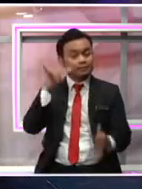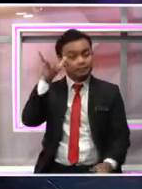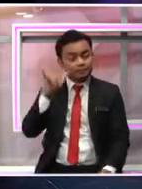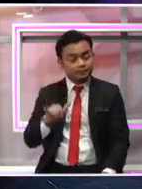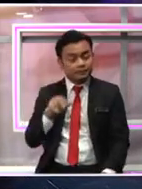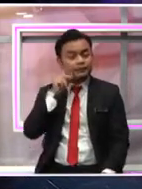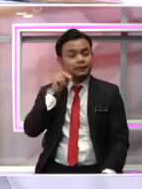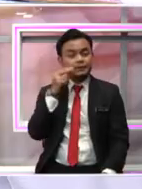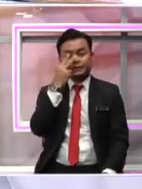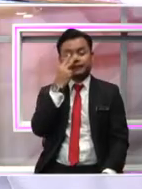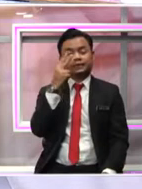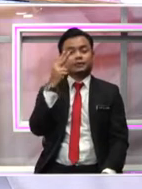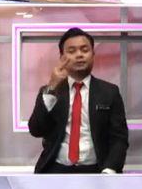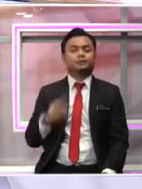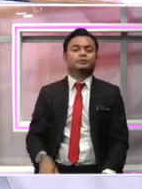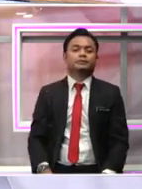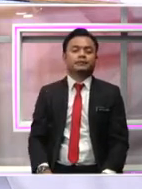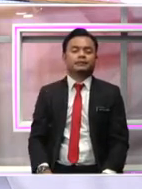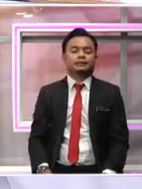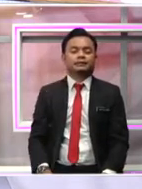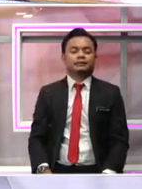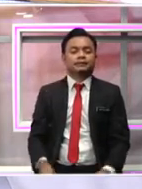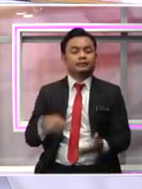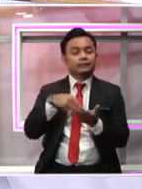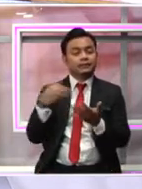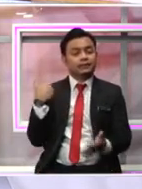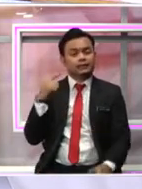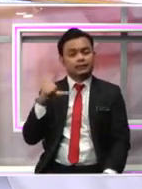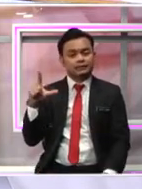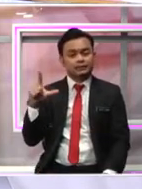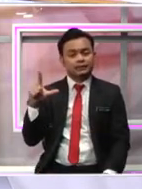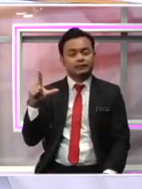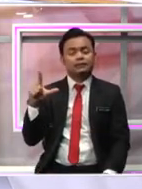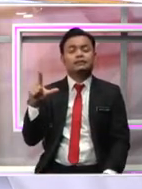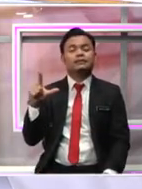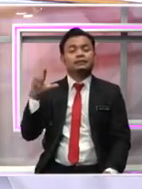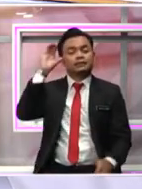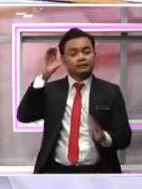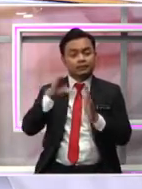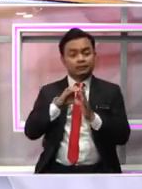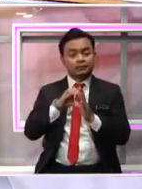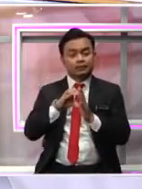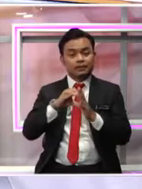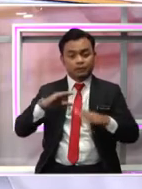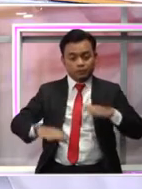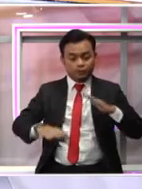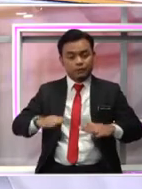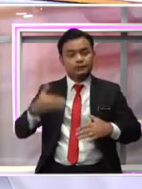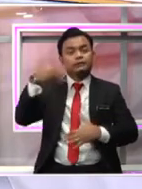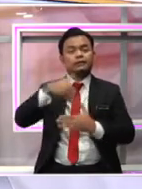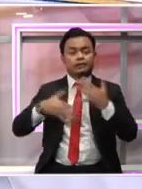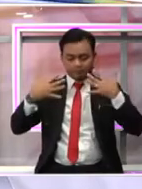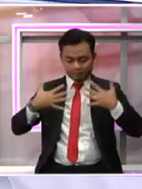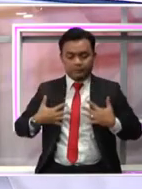bisa rase ini HH gambar organ didalam badan Cikgu Uye bagus betul Nisa ini adalah